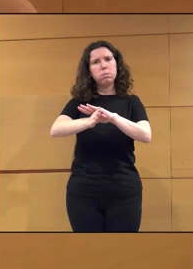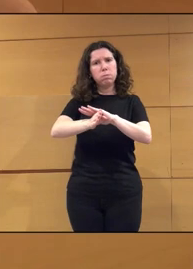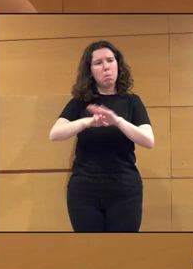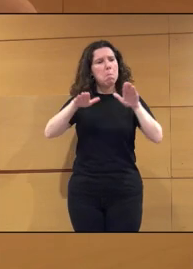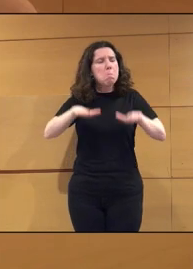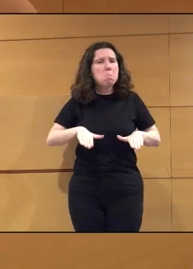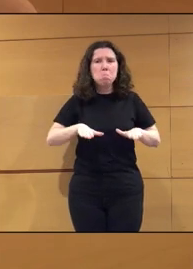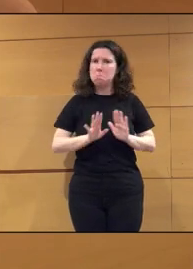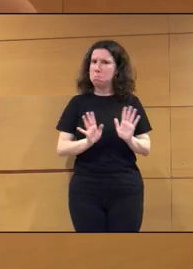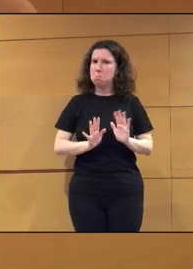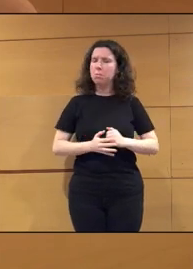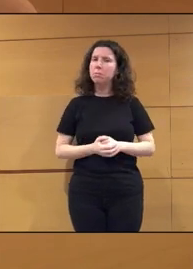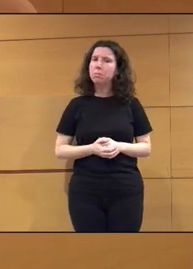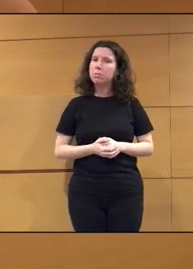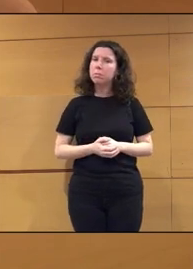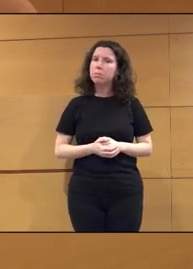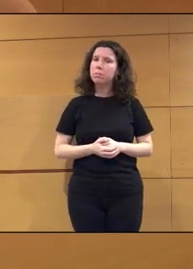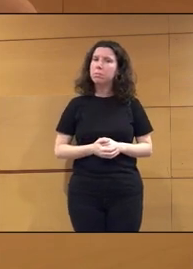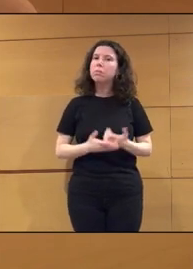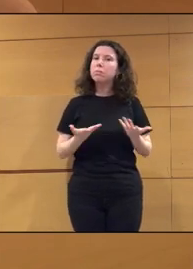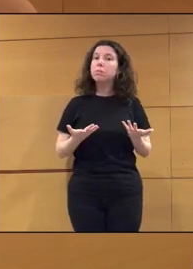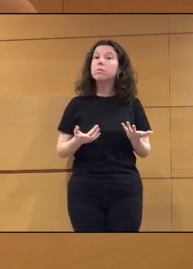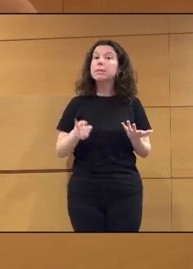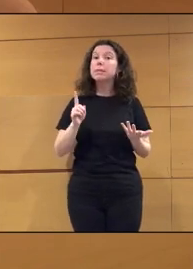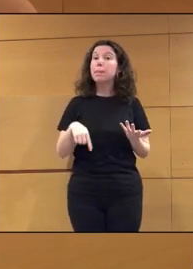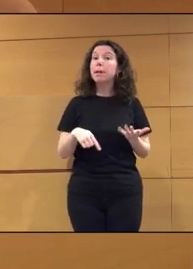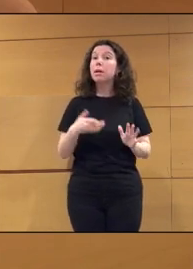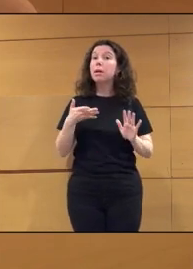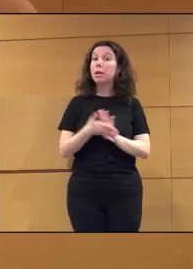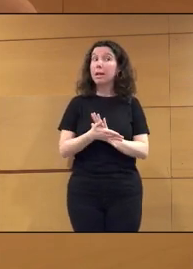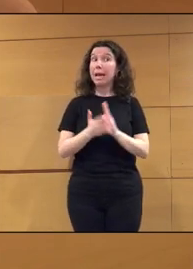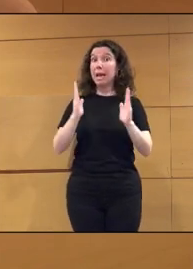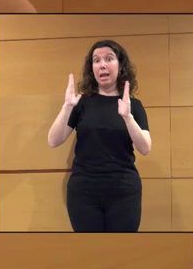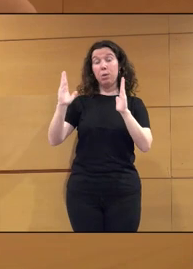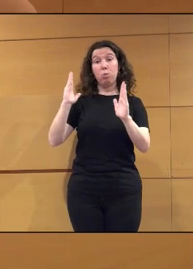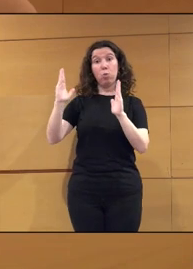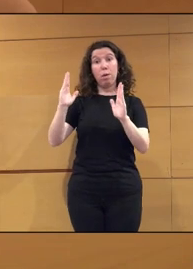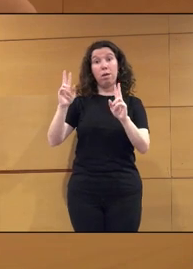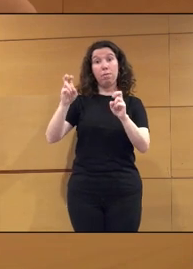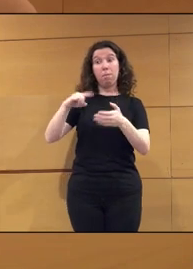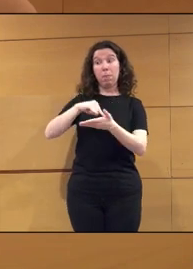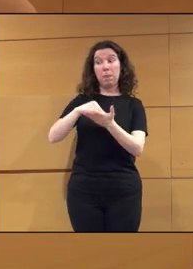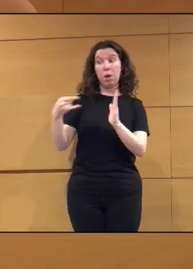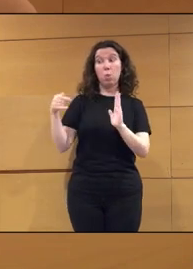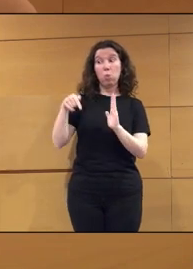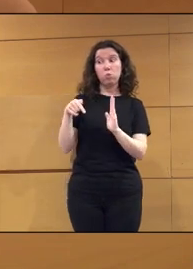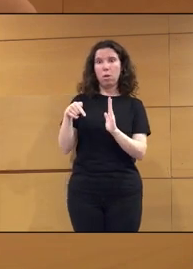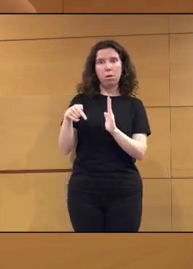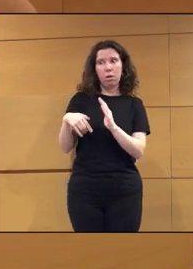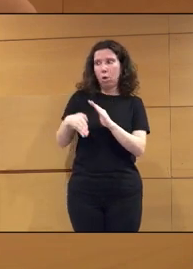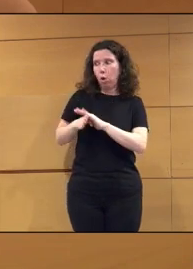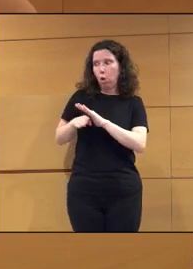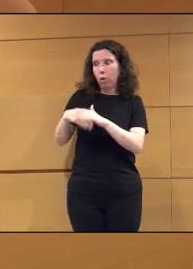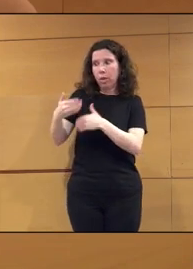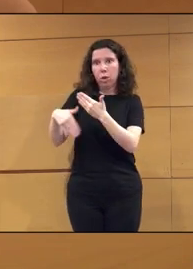aturem, i perquè, bàsicament perquè el temps tecnològic ens diu que no ho alabarà i que cada minut